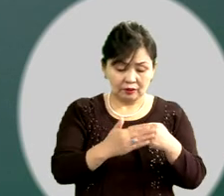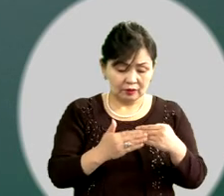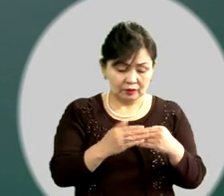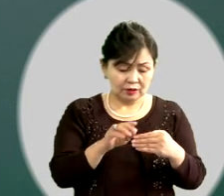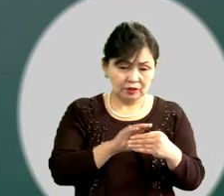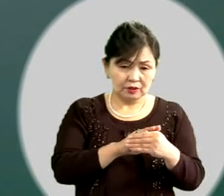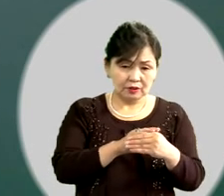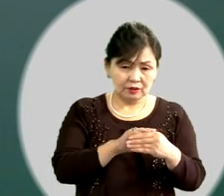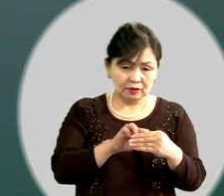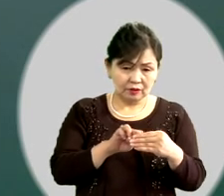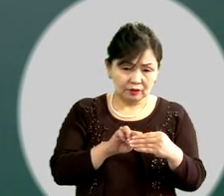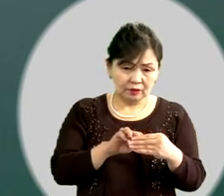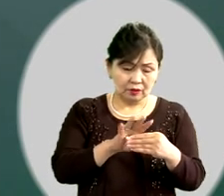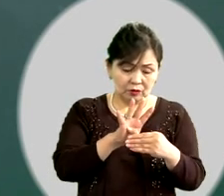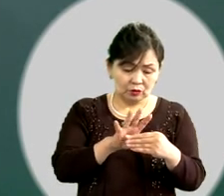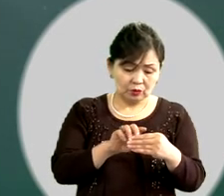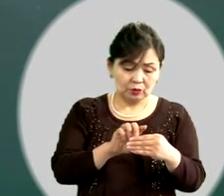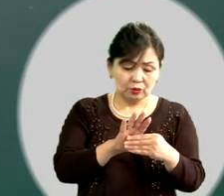4 см-ээр үржүүлээд